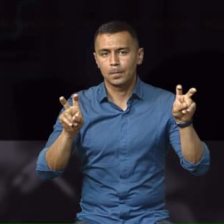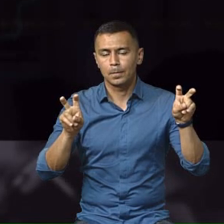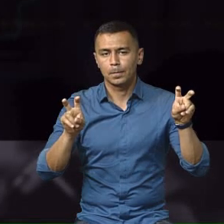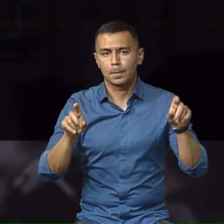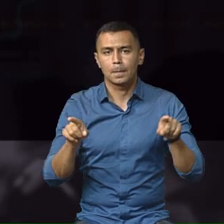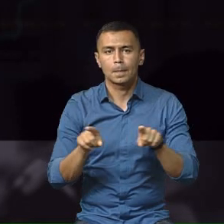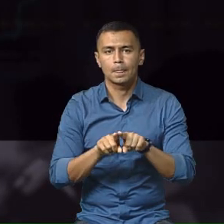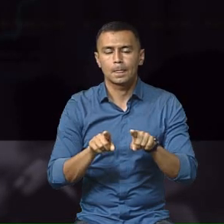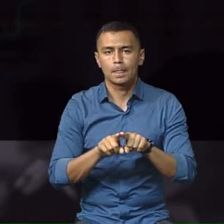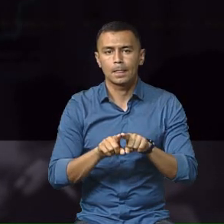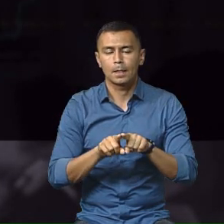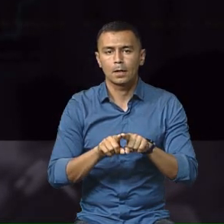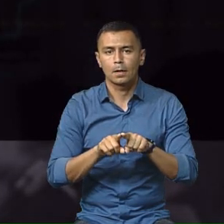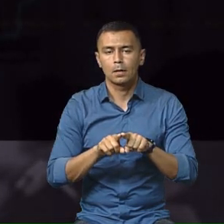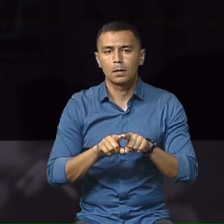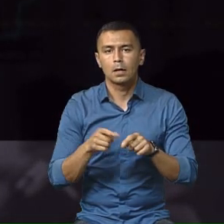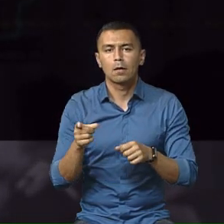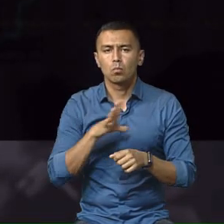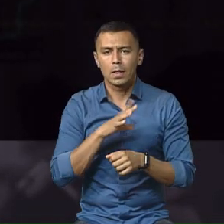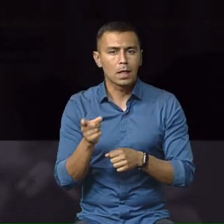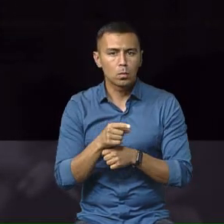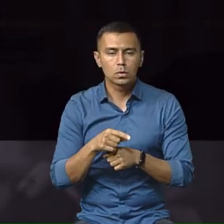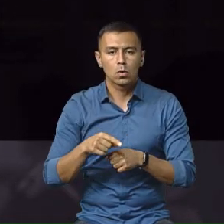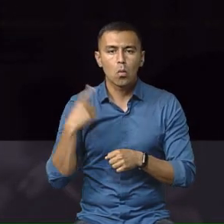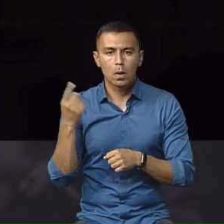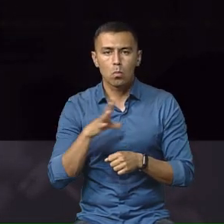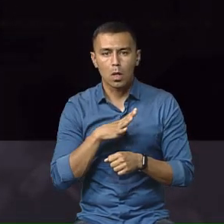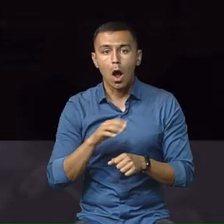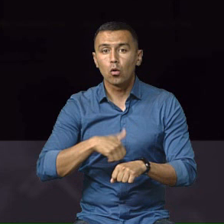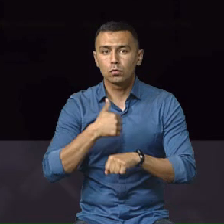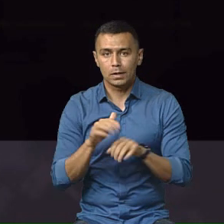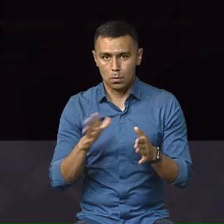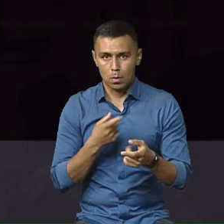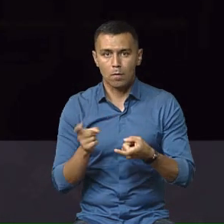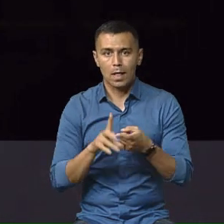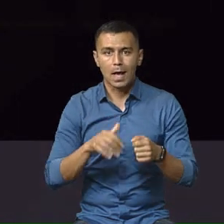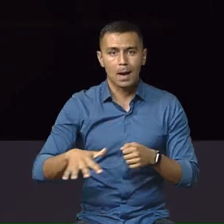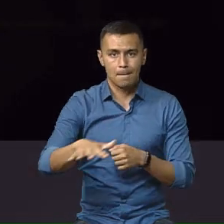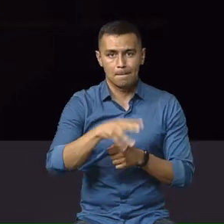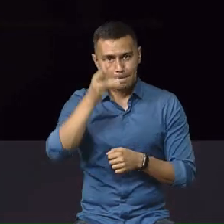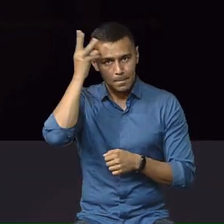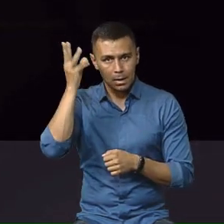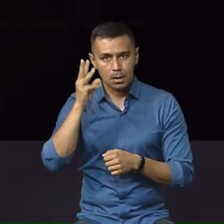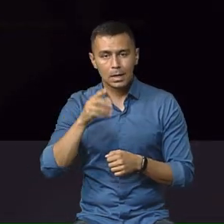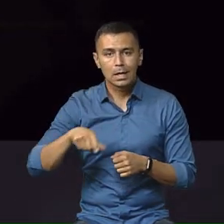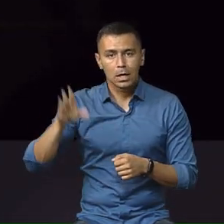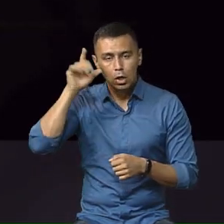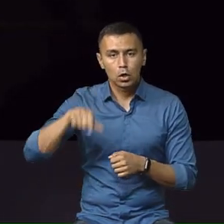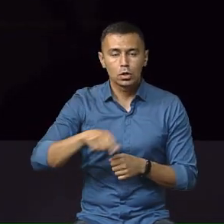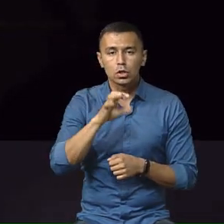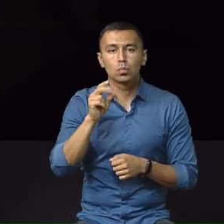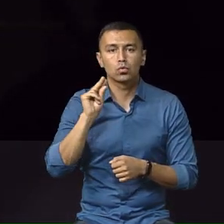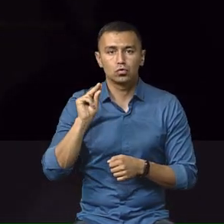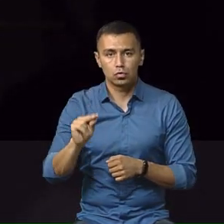як знаходиться фізично в Тернопільській області, але основні дії були пов'язані саме на Хмельниччині. Березі річки Збруч виходить скальна порода.